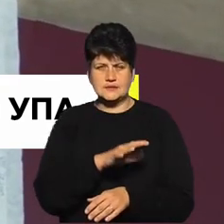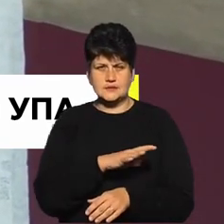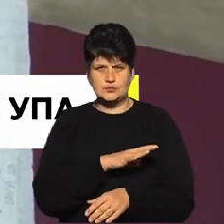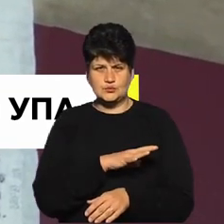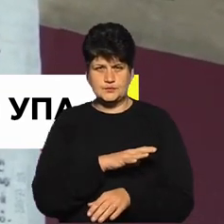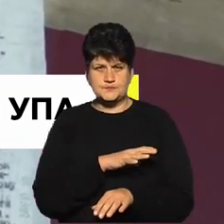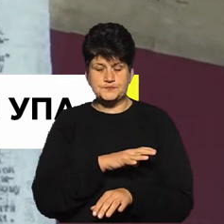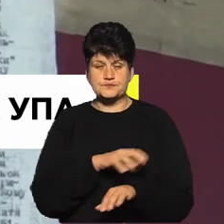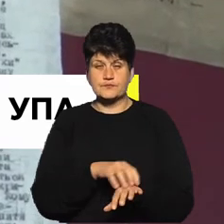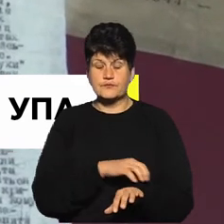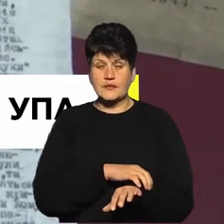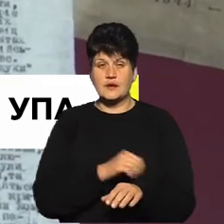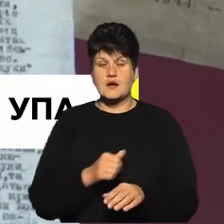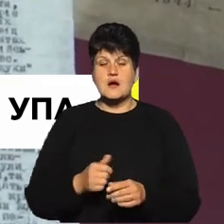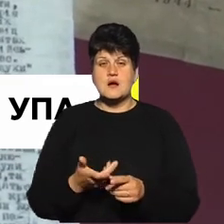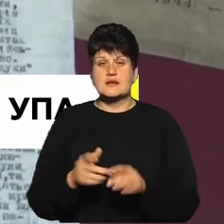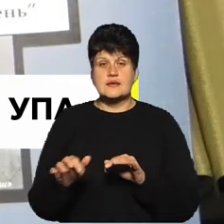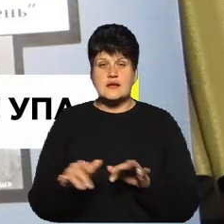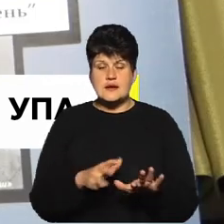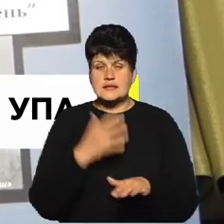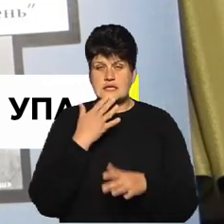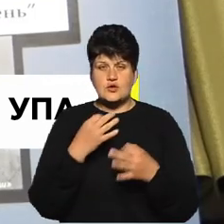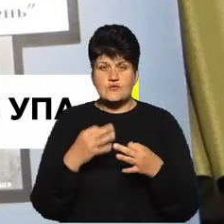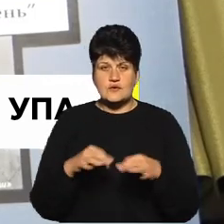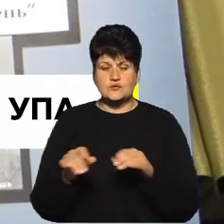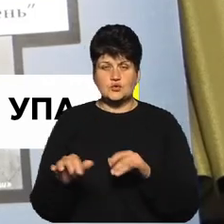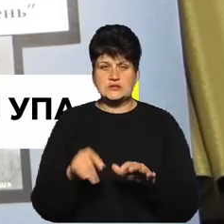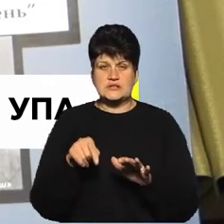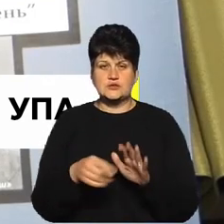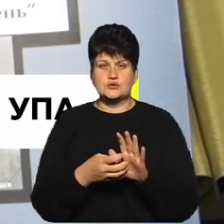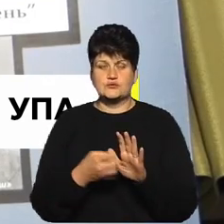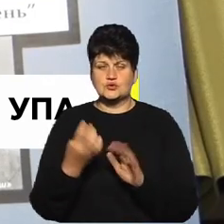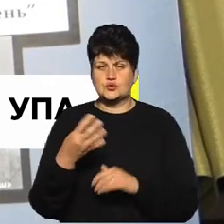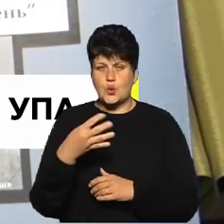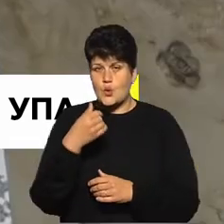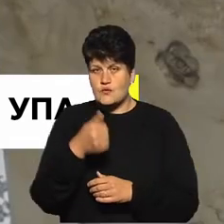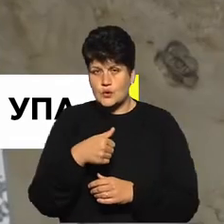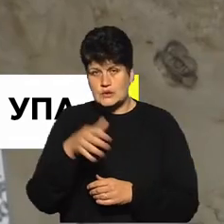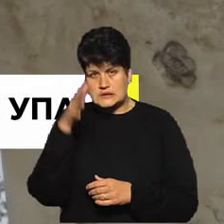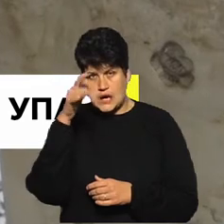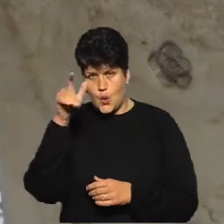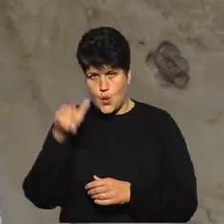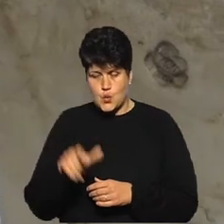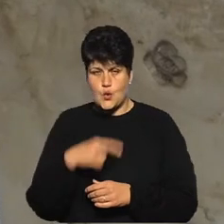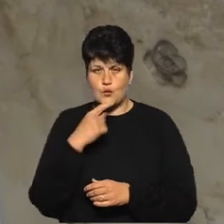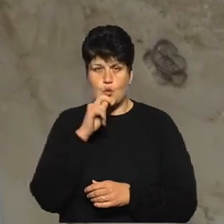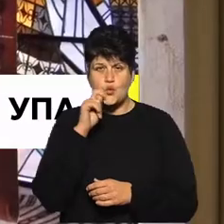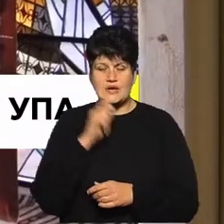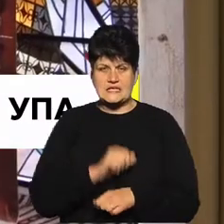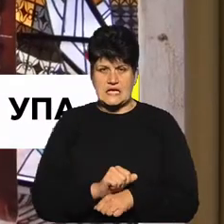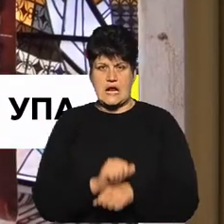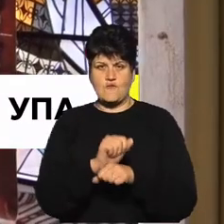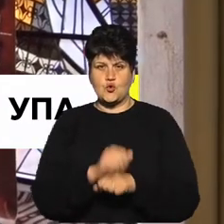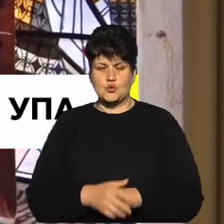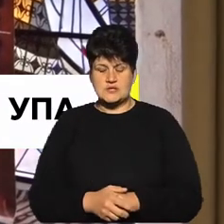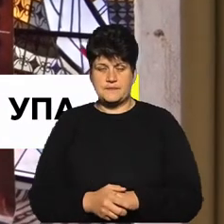пропагандою. Діяльність Українського національно-визвольного руху 1940-х років науковець називає «Українською революцією».